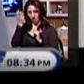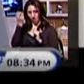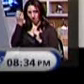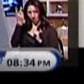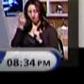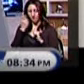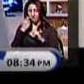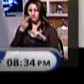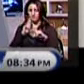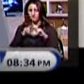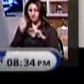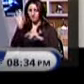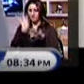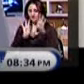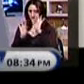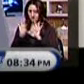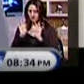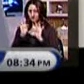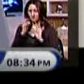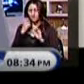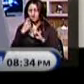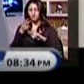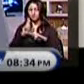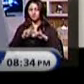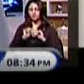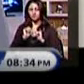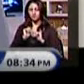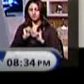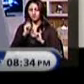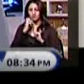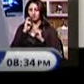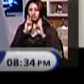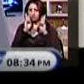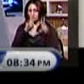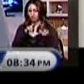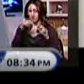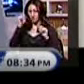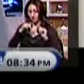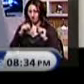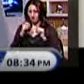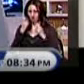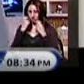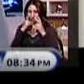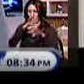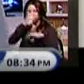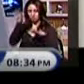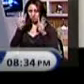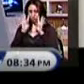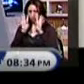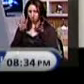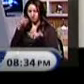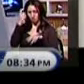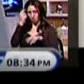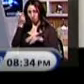ومنهم نجمنا الذي نلتف حوله الليلة، المبدع